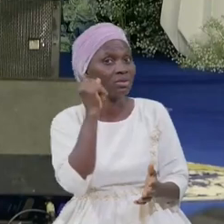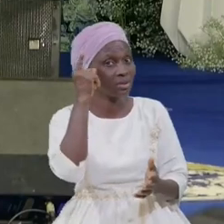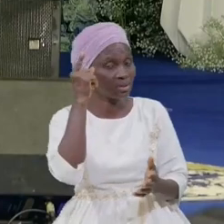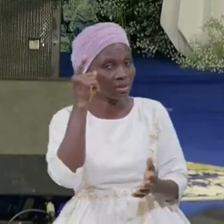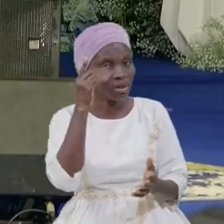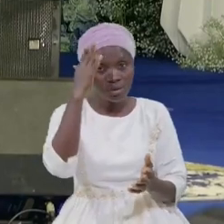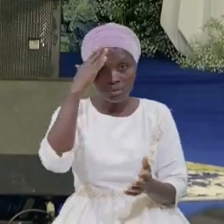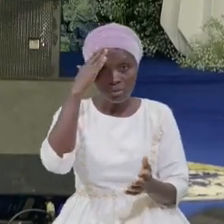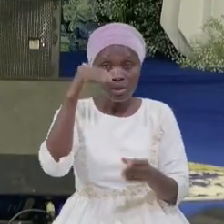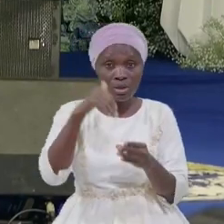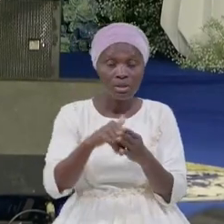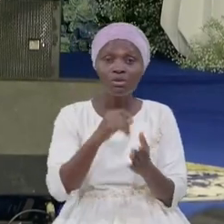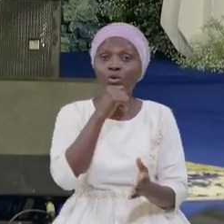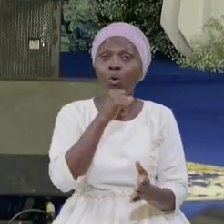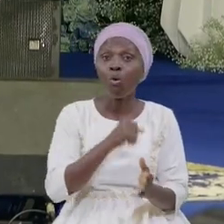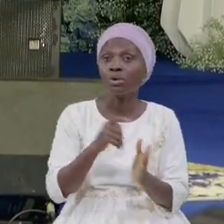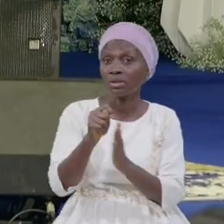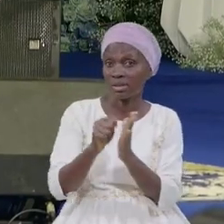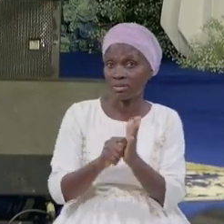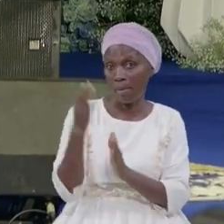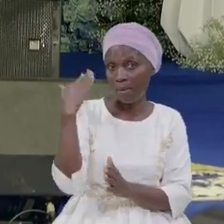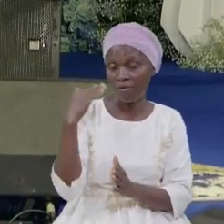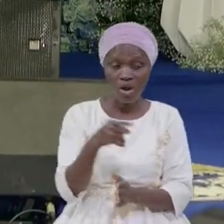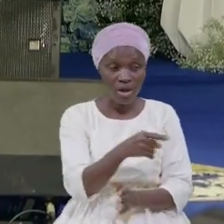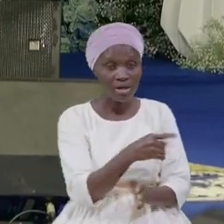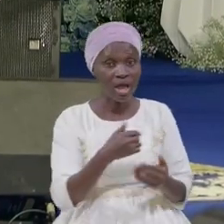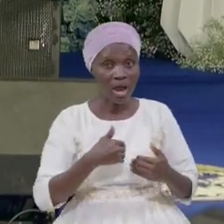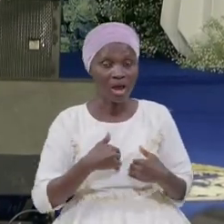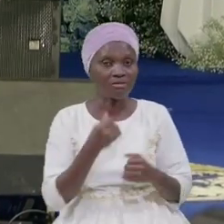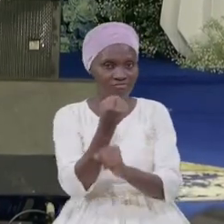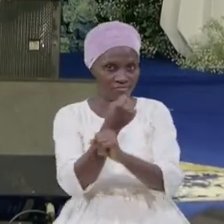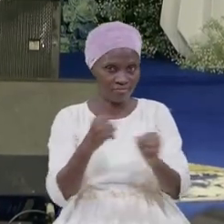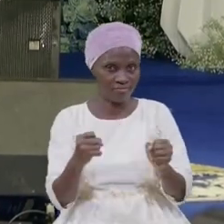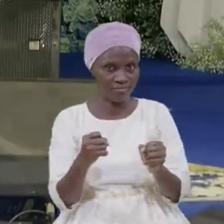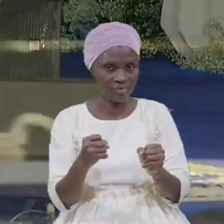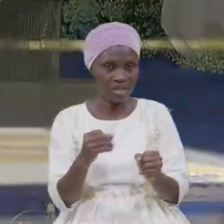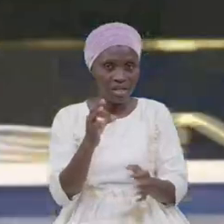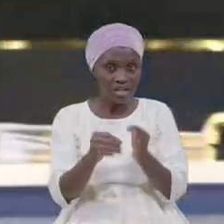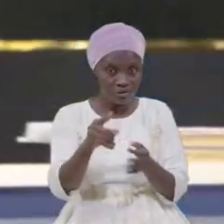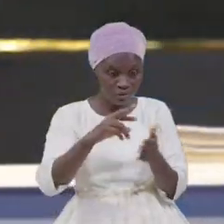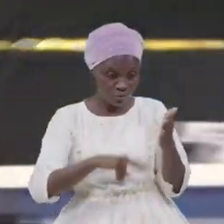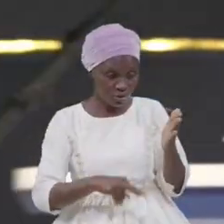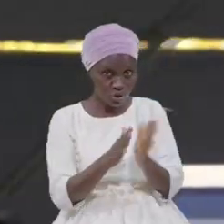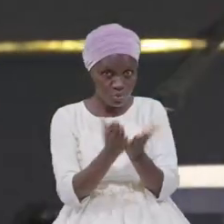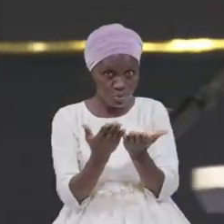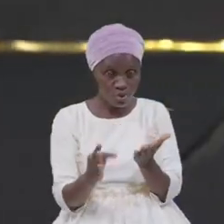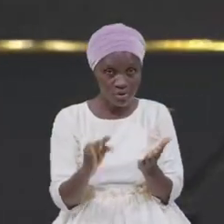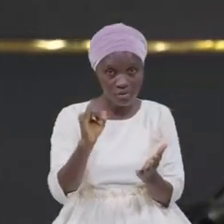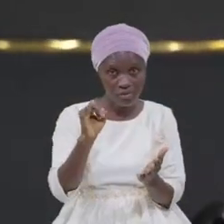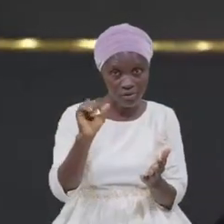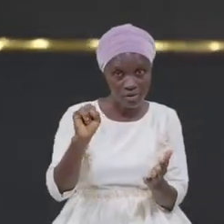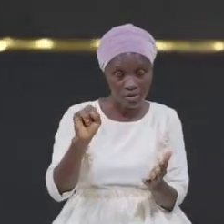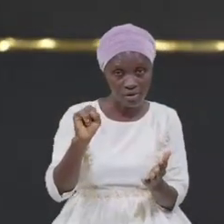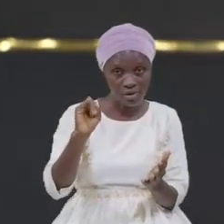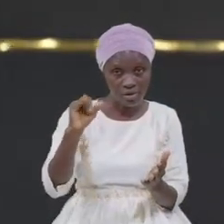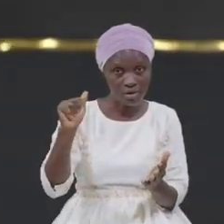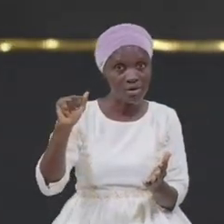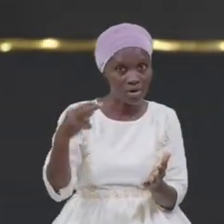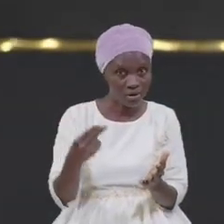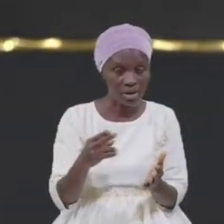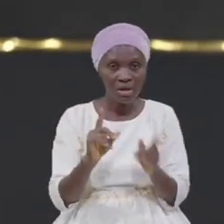Dans l'Ancien Testament, ils avaient le salut. Vous lisez Isaïe, et il parle des vêtements